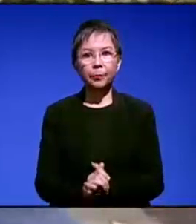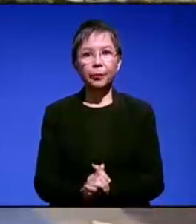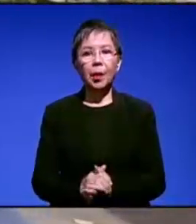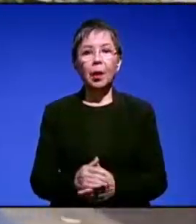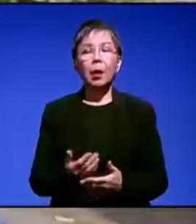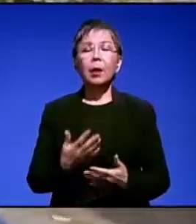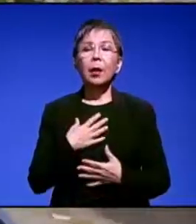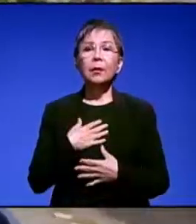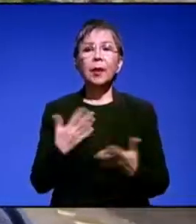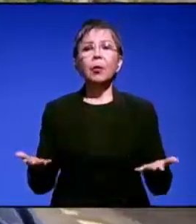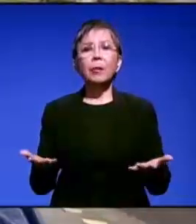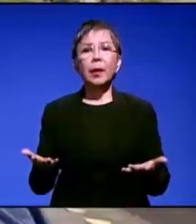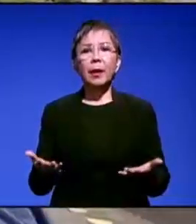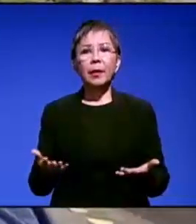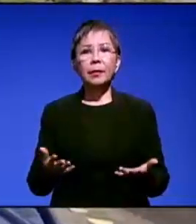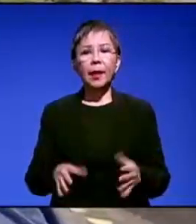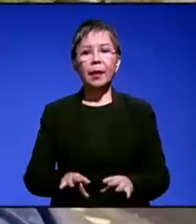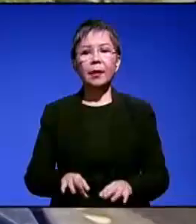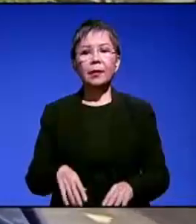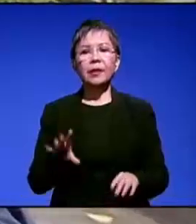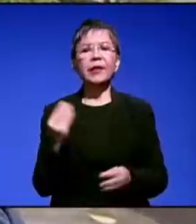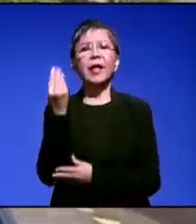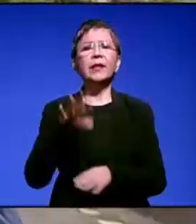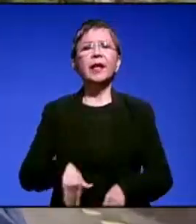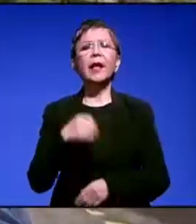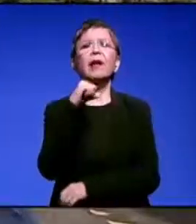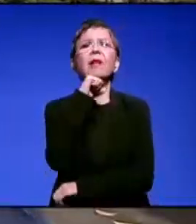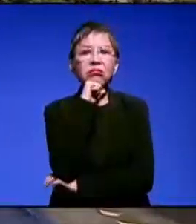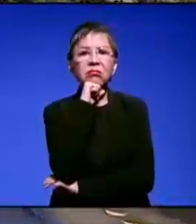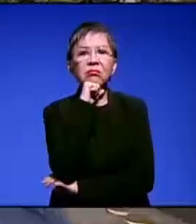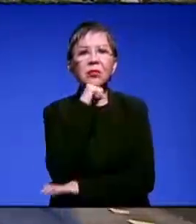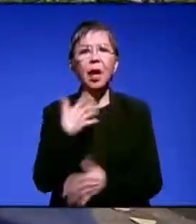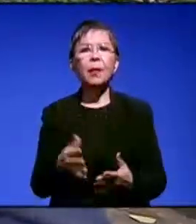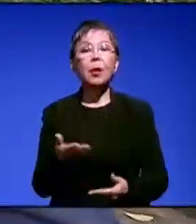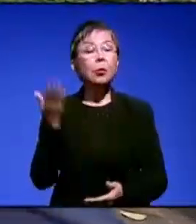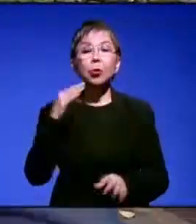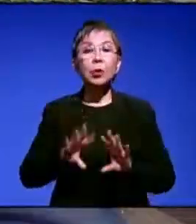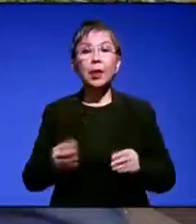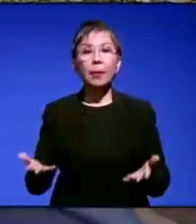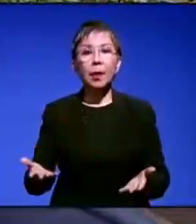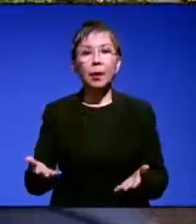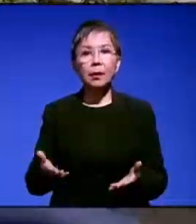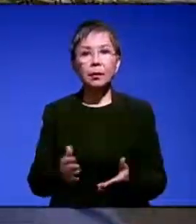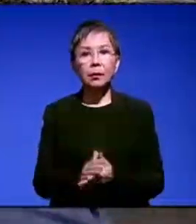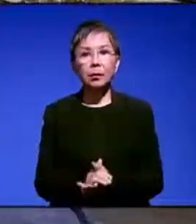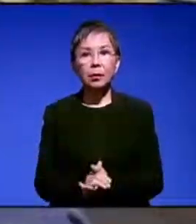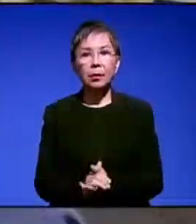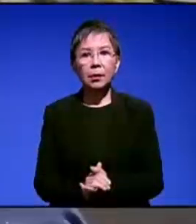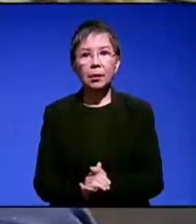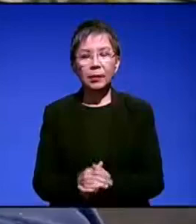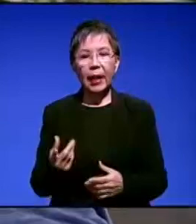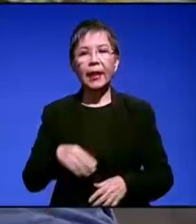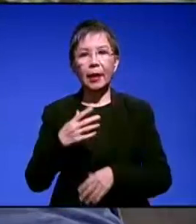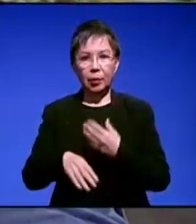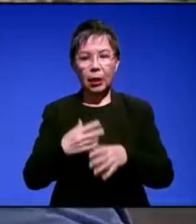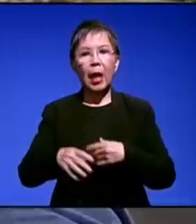Ya mau gimana lagi Pak, orang di sana juga udah nggak kerja. Oh, udah nggak kerja? Iya. Kerja apa tadinya sebelumnya? Ya di PT.